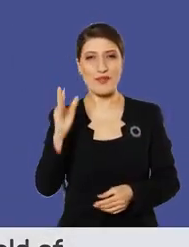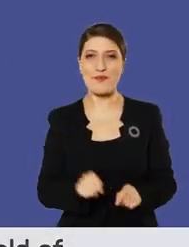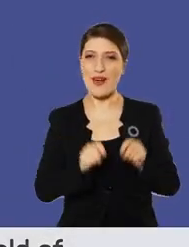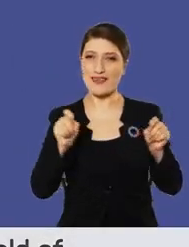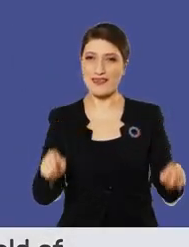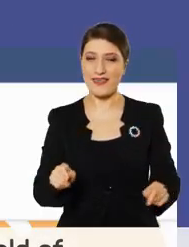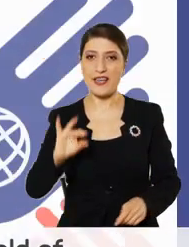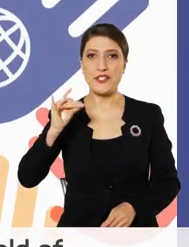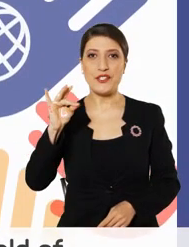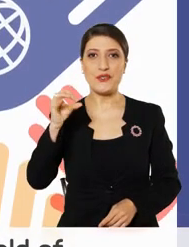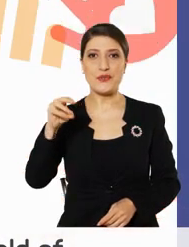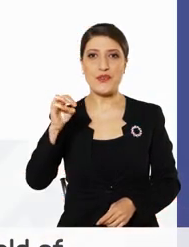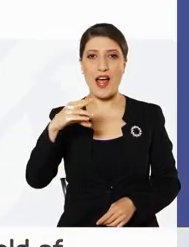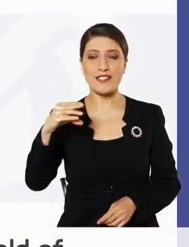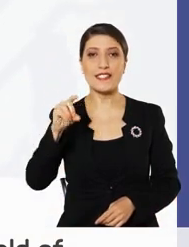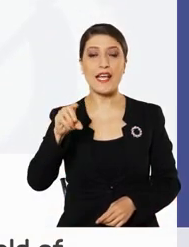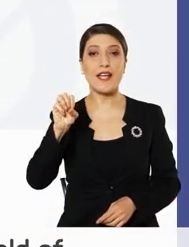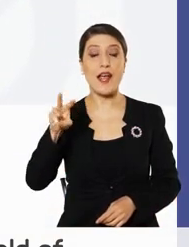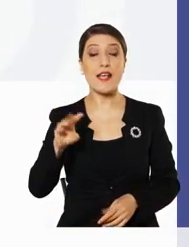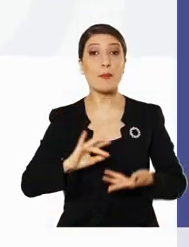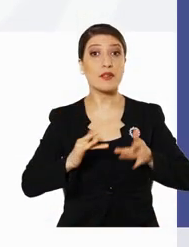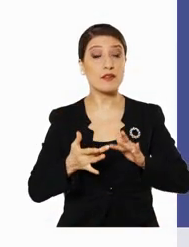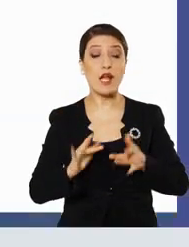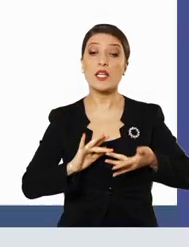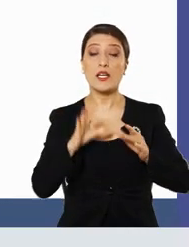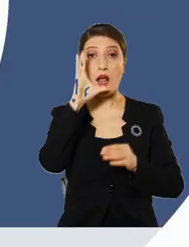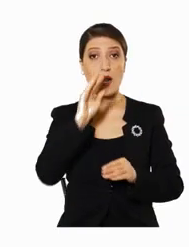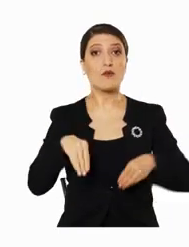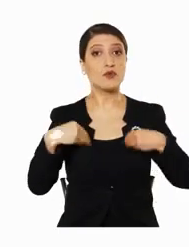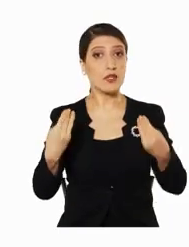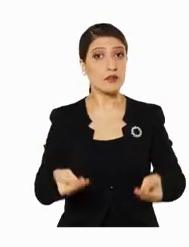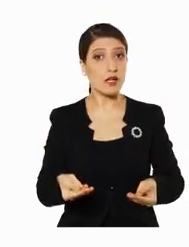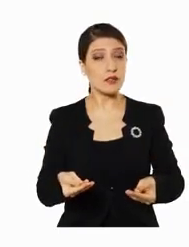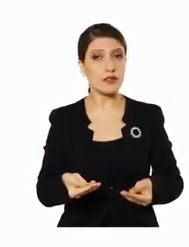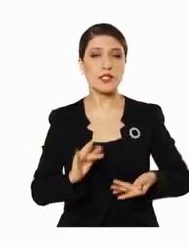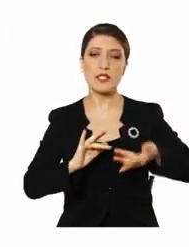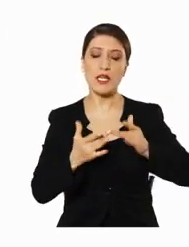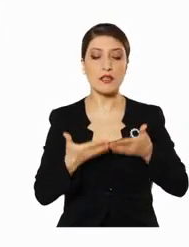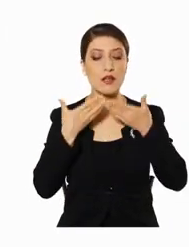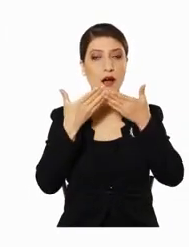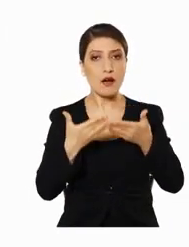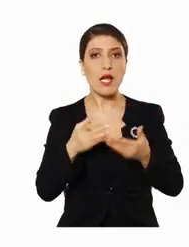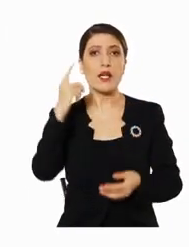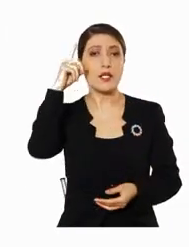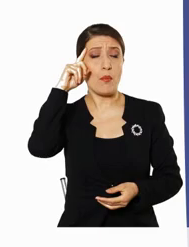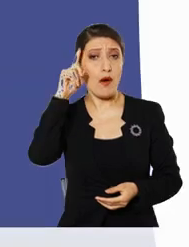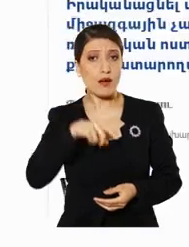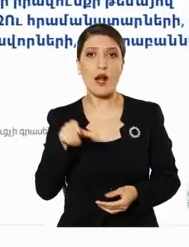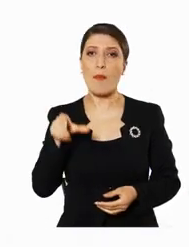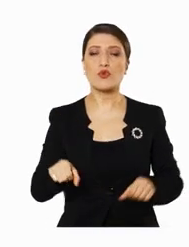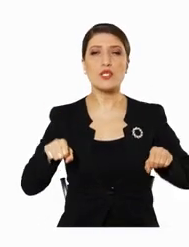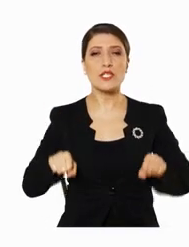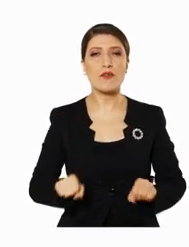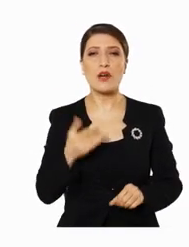այս ու հետ հասանըլի է E-Rights GTM հարթակը։ Հարթակը հնարավորություն է են ձերում արձանց ծանոթանալ մարդու իրավունքների պաշտպանության